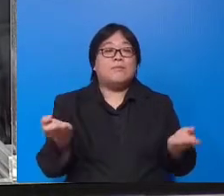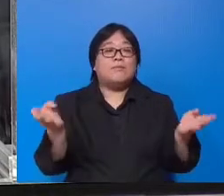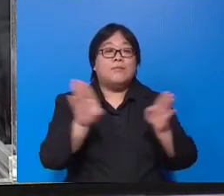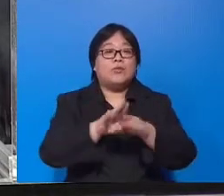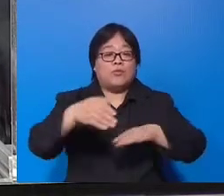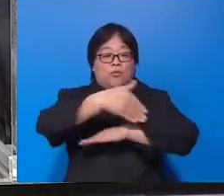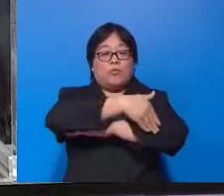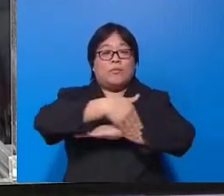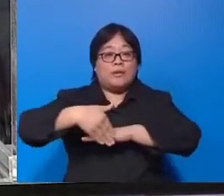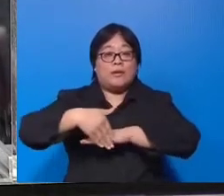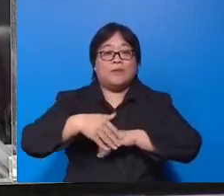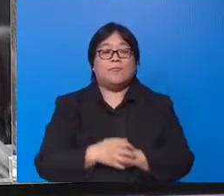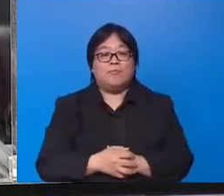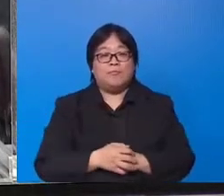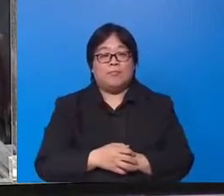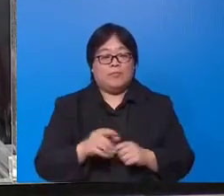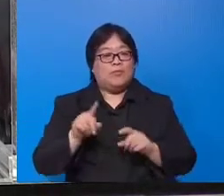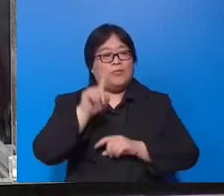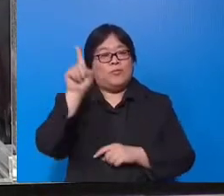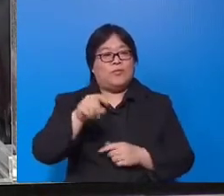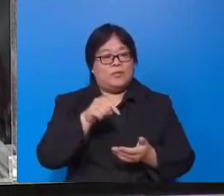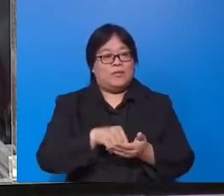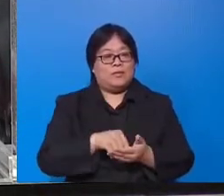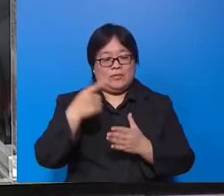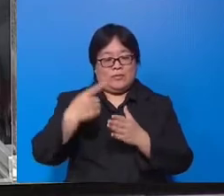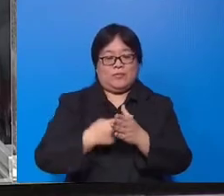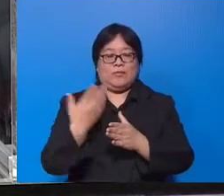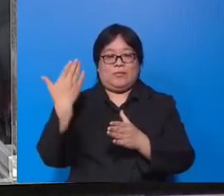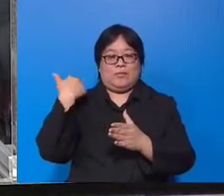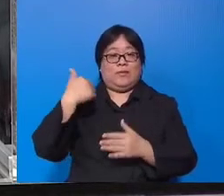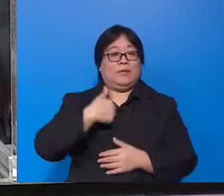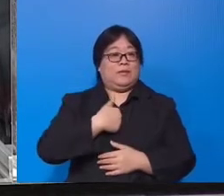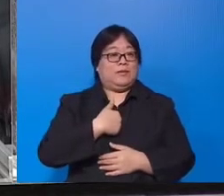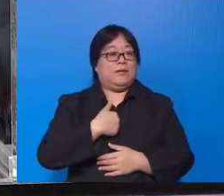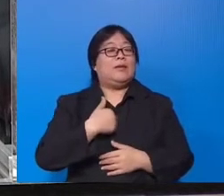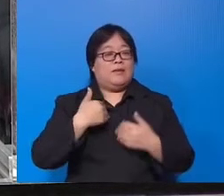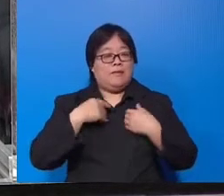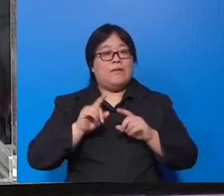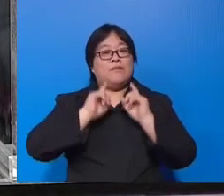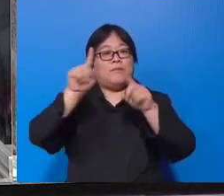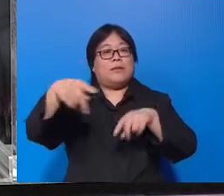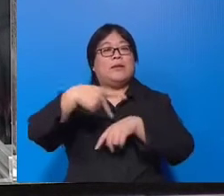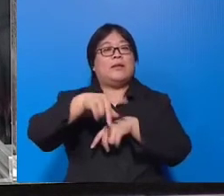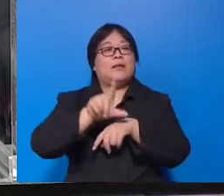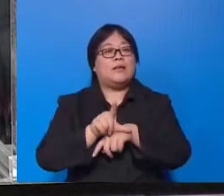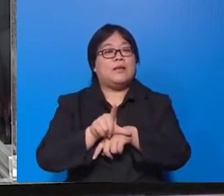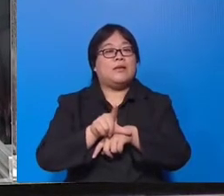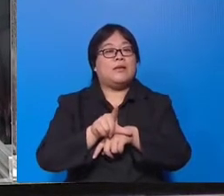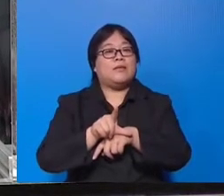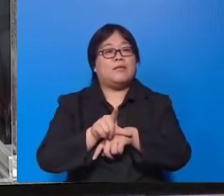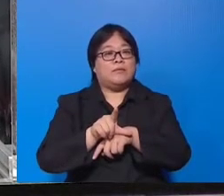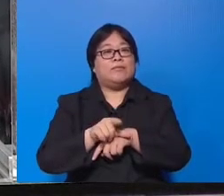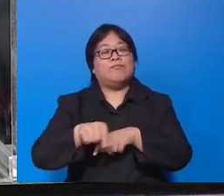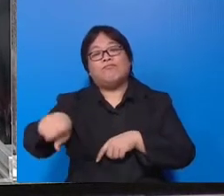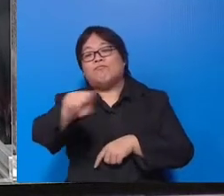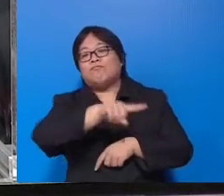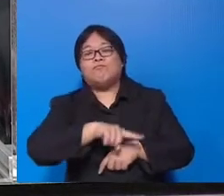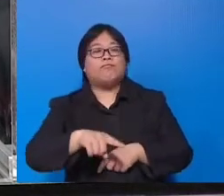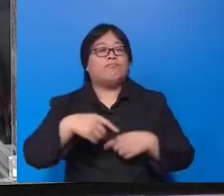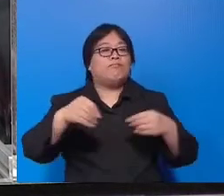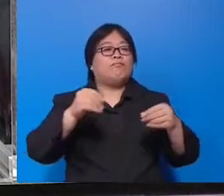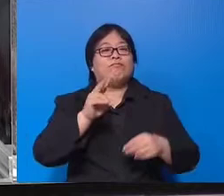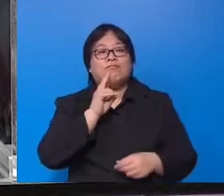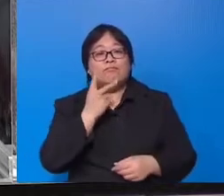penutupan sempat dan Nabila bercakap soal ini dalam sebulan yang lalu saya ada pergi ke Langkawi bercakap dengan peraih sayuran